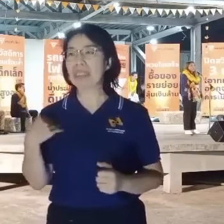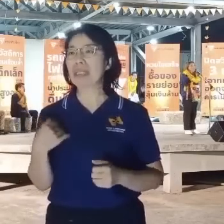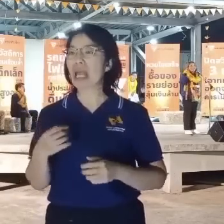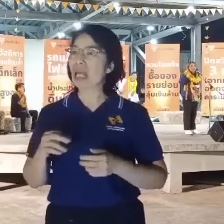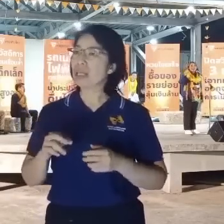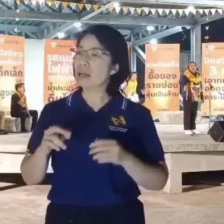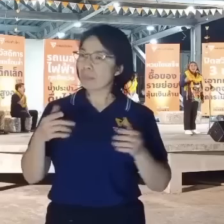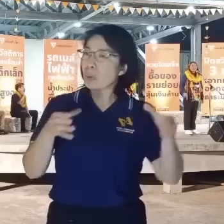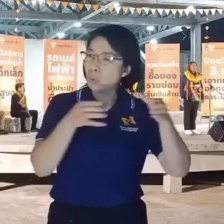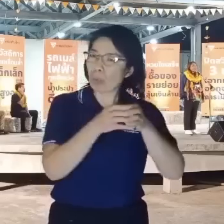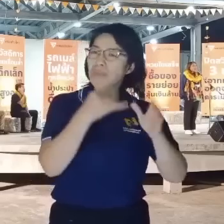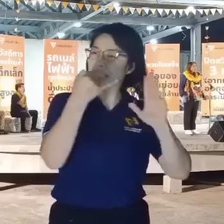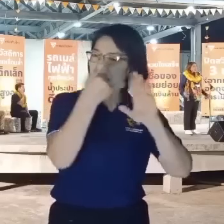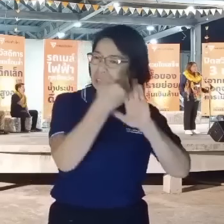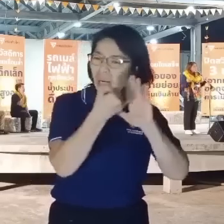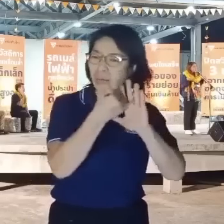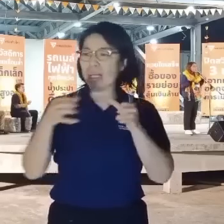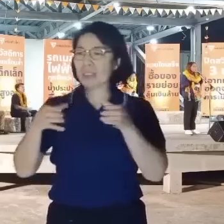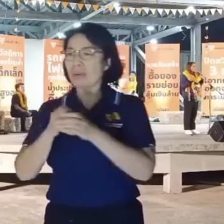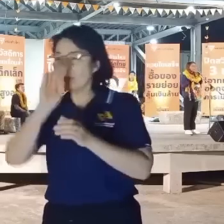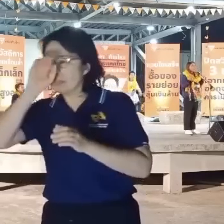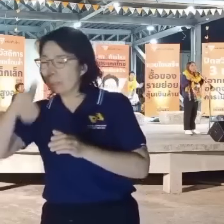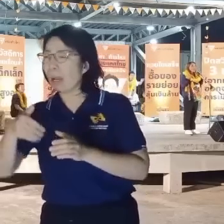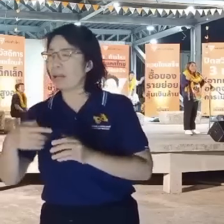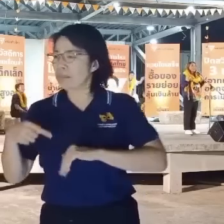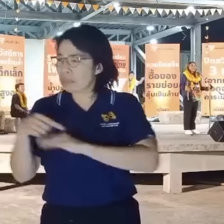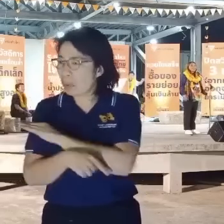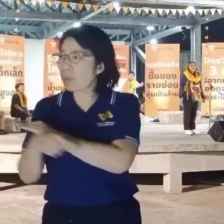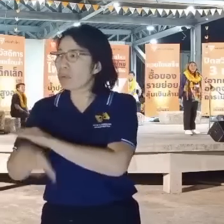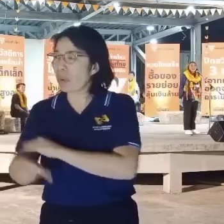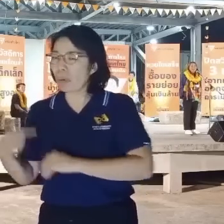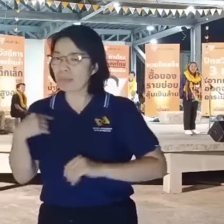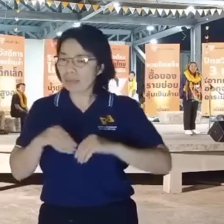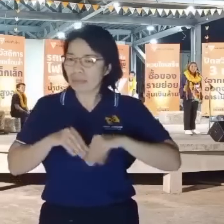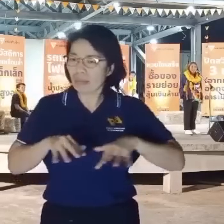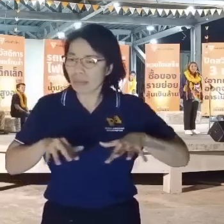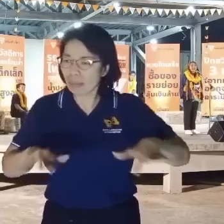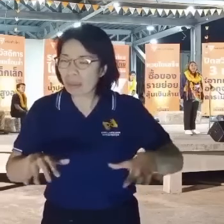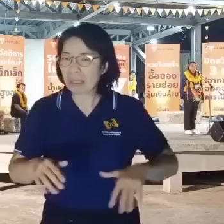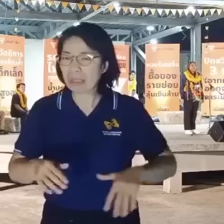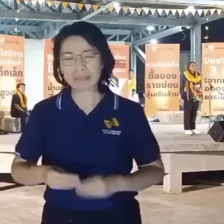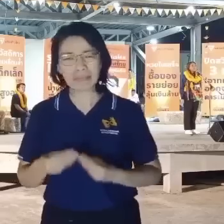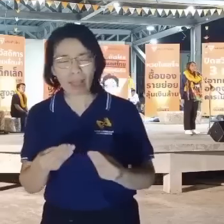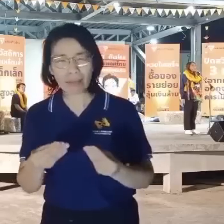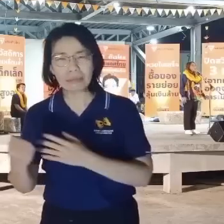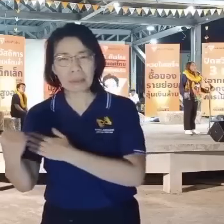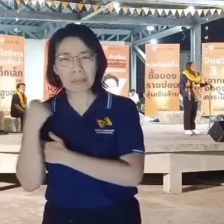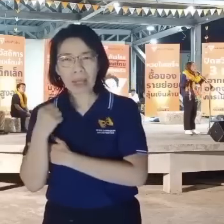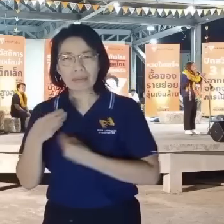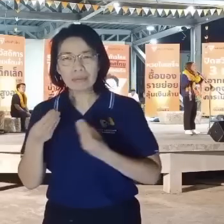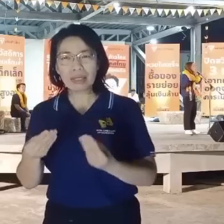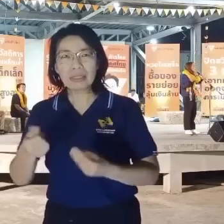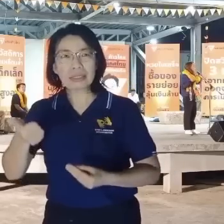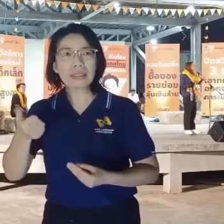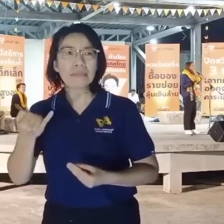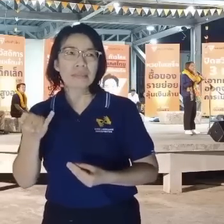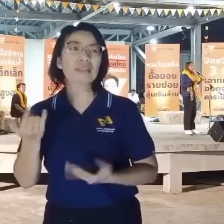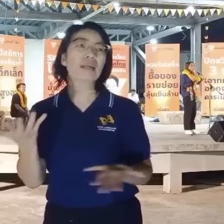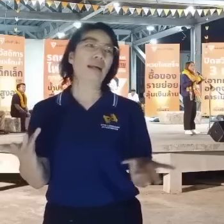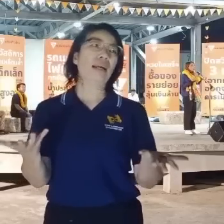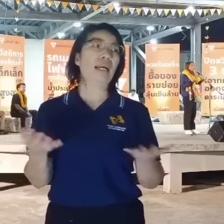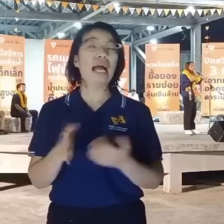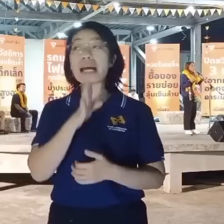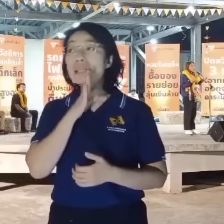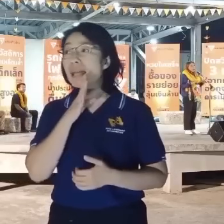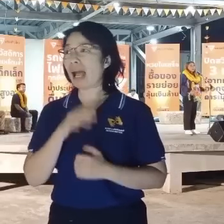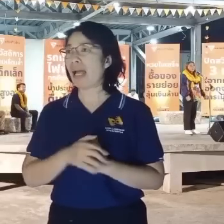ระดับเทศบาลหลายคนเริ่มลังเลใจว่าเอ๊ะจะกระจายอำนาจดีไหมเราก็ต้องบอกว่าถ้าจ